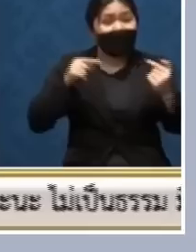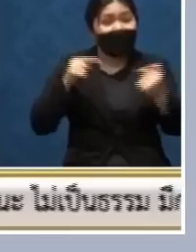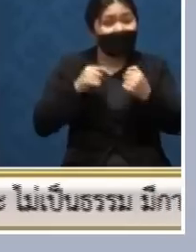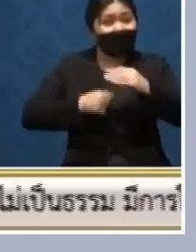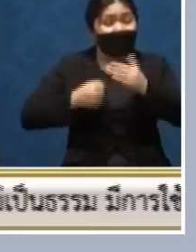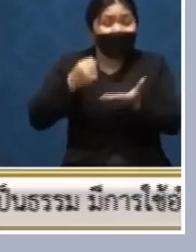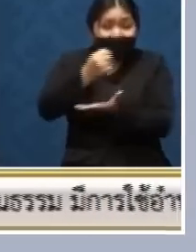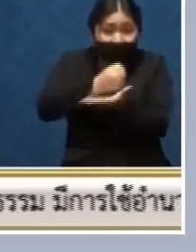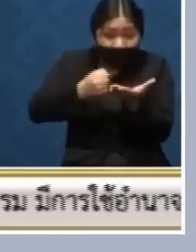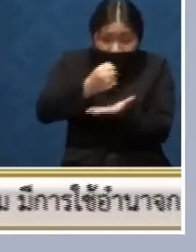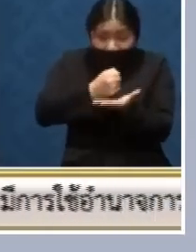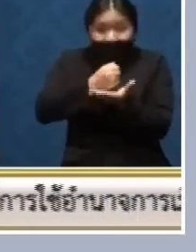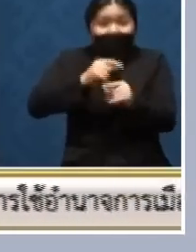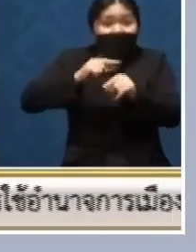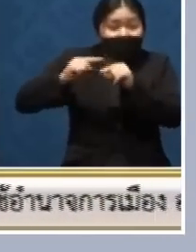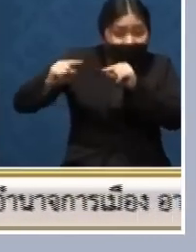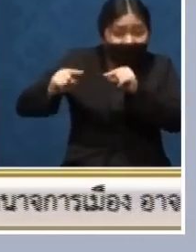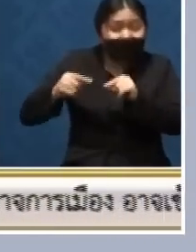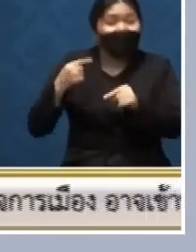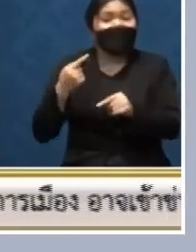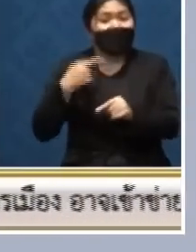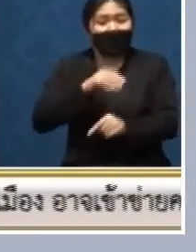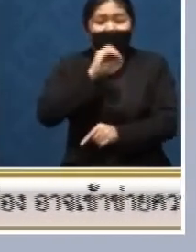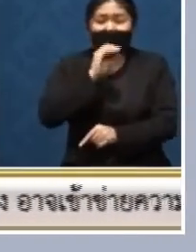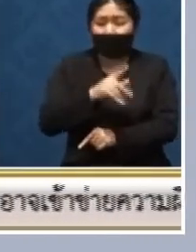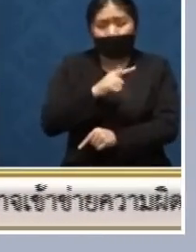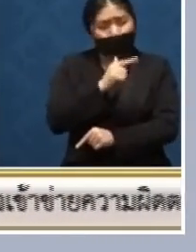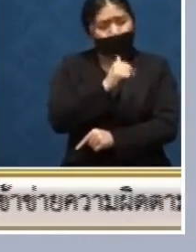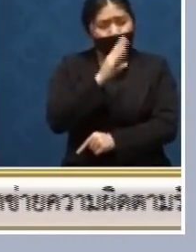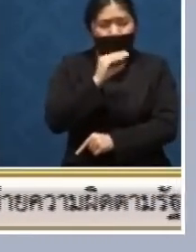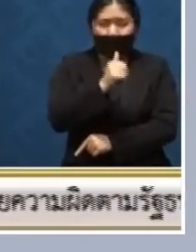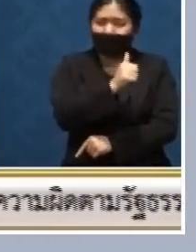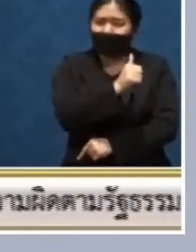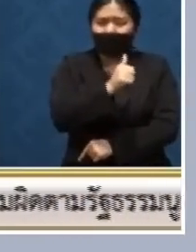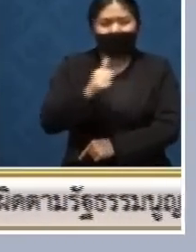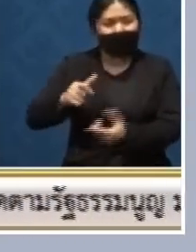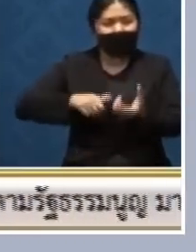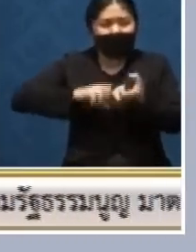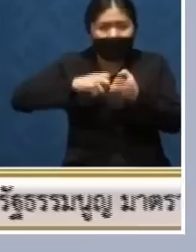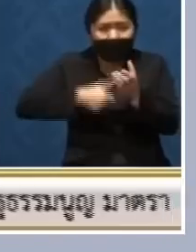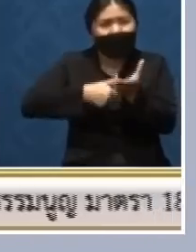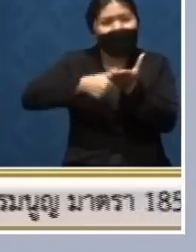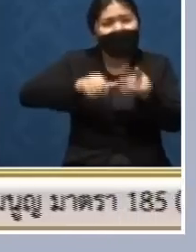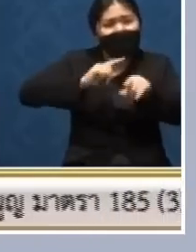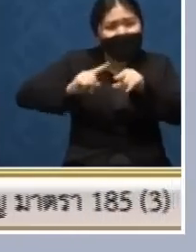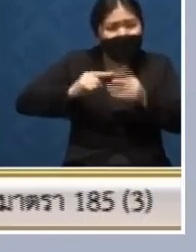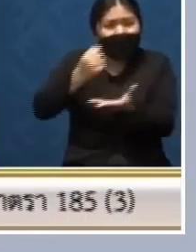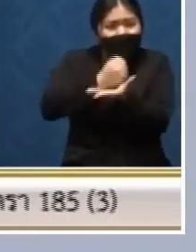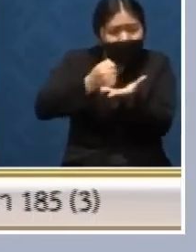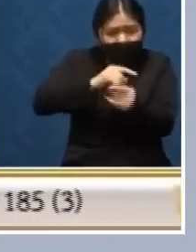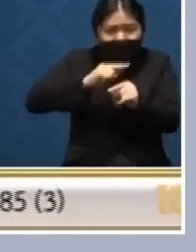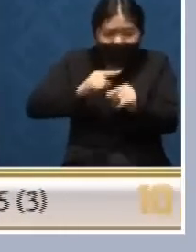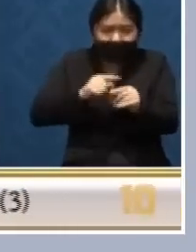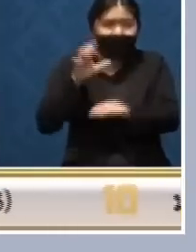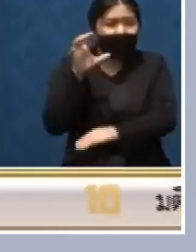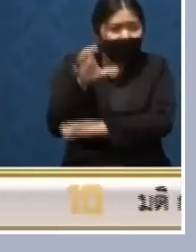นการยุติธรรมไปแล้วและตนก็เคยชี้แจงไปแล้วว่าไม่ได้เกี่ยวข้องกับกลุ่มทุนสีเทาหรือการกระทำที่ผิดกฎหมาย